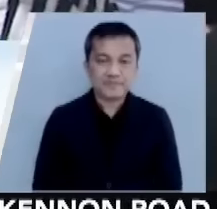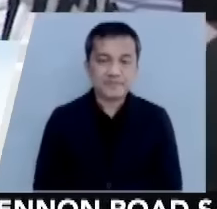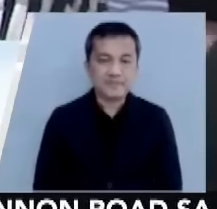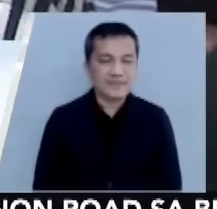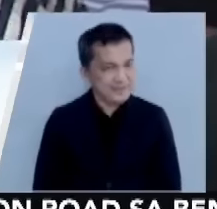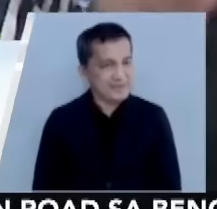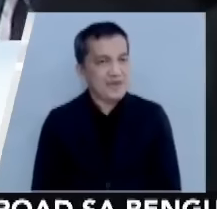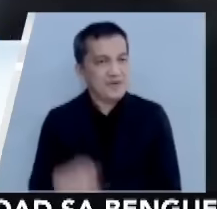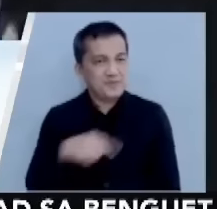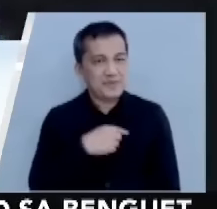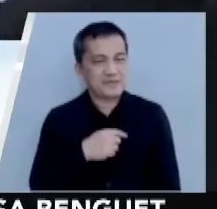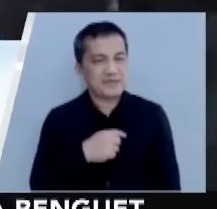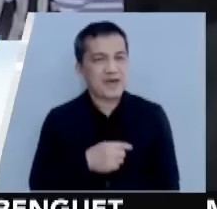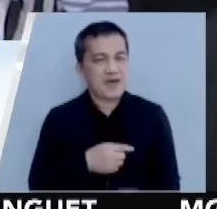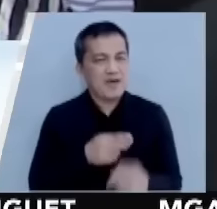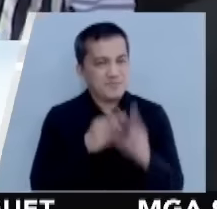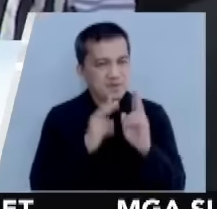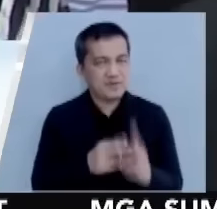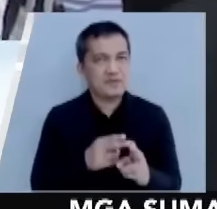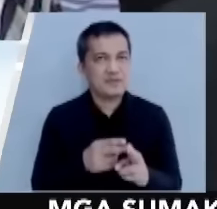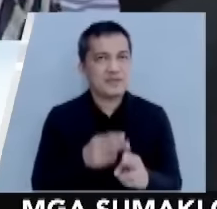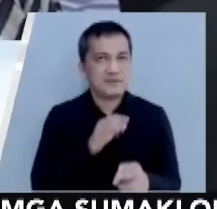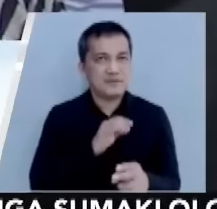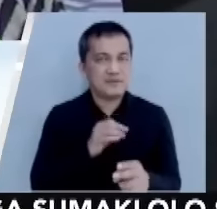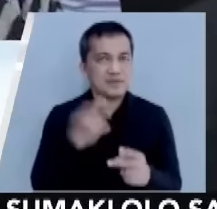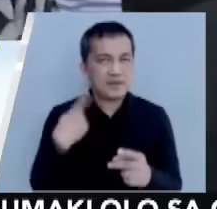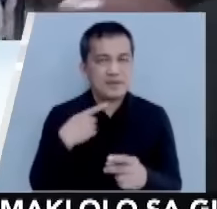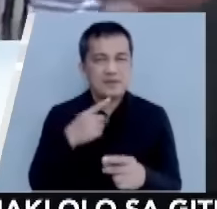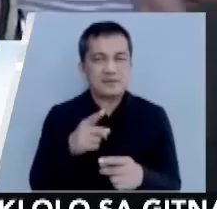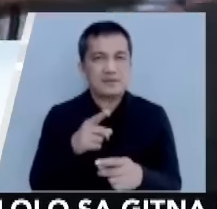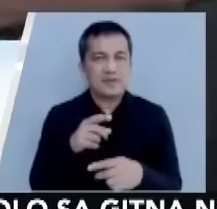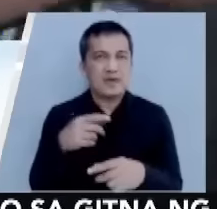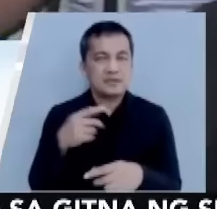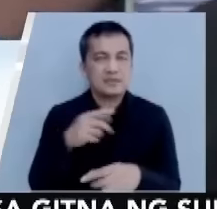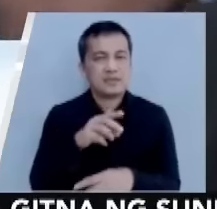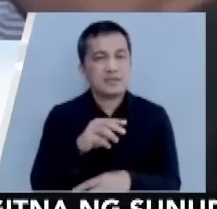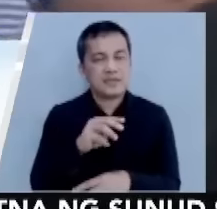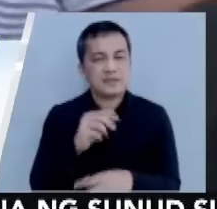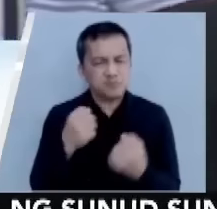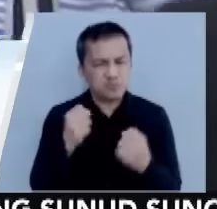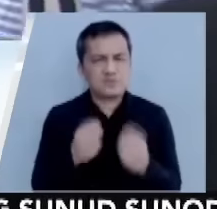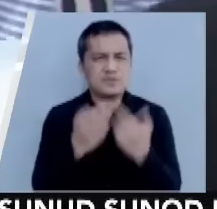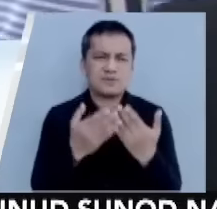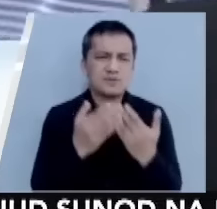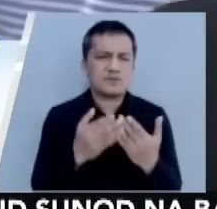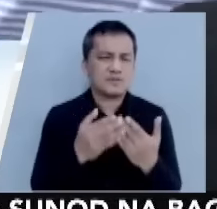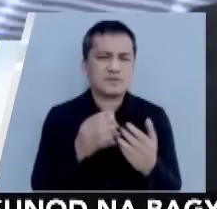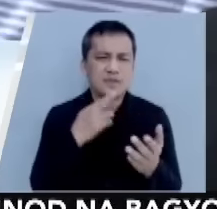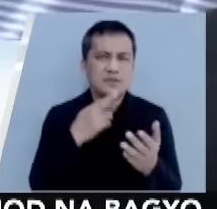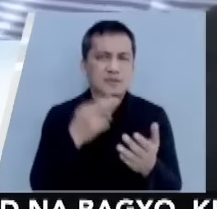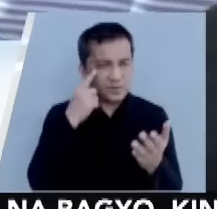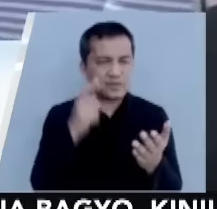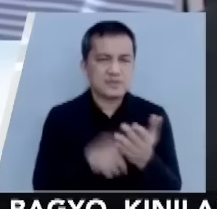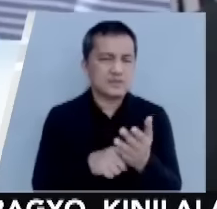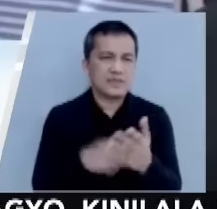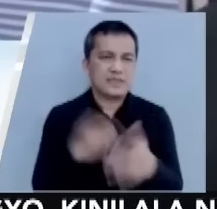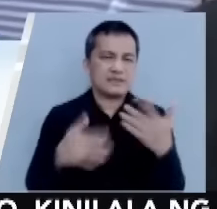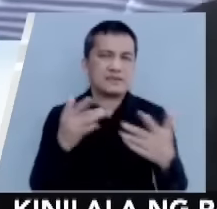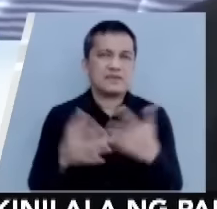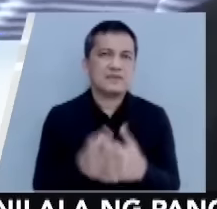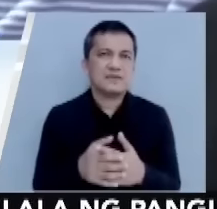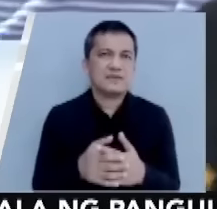that the movie will be having for the AIFF and maraming salamat po for the recognition. We're just very excited to bring